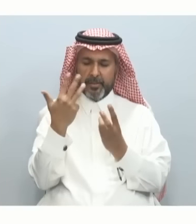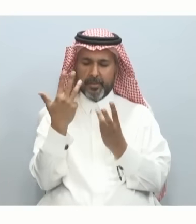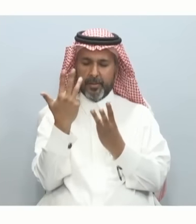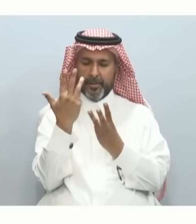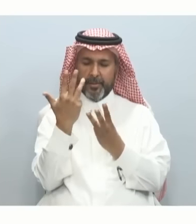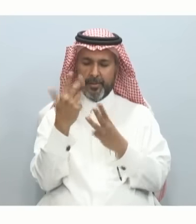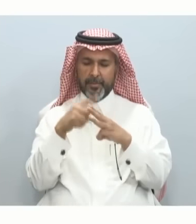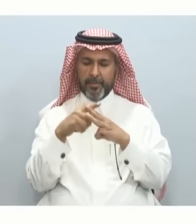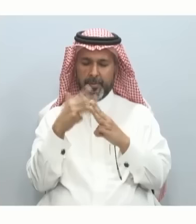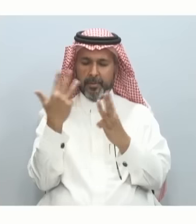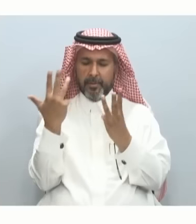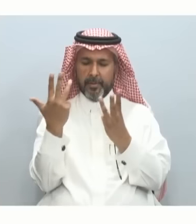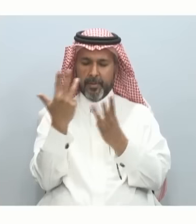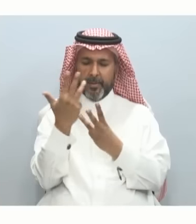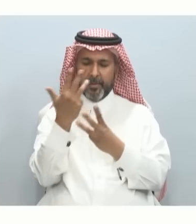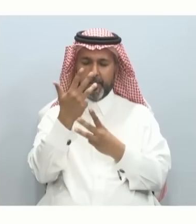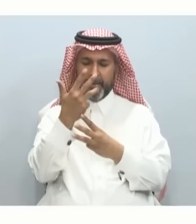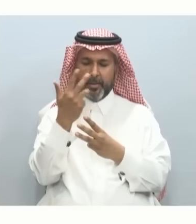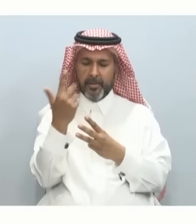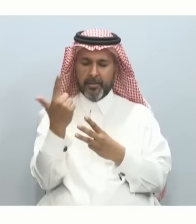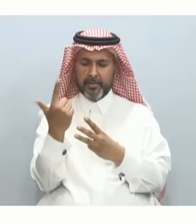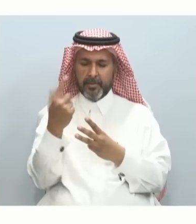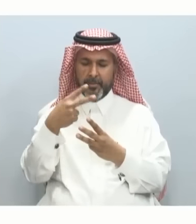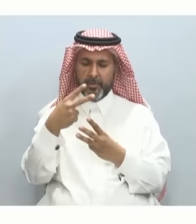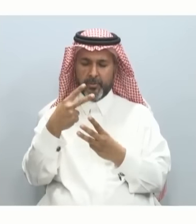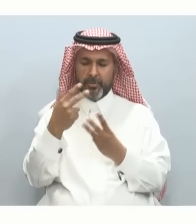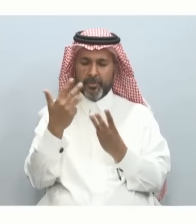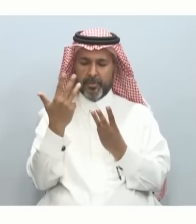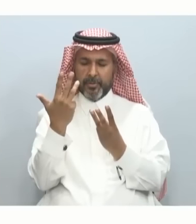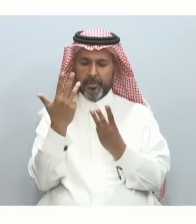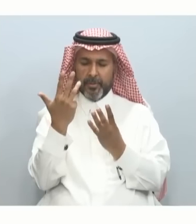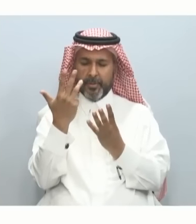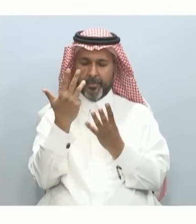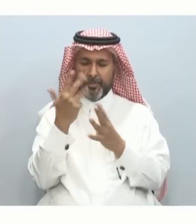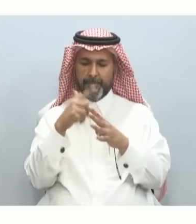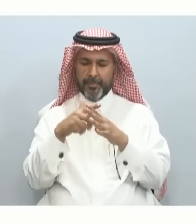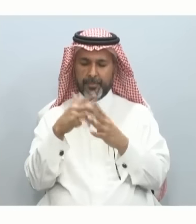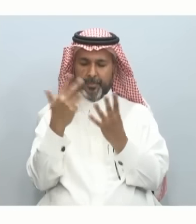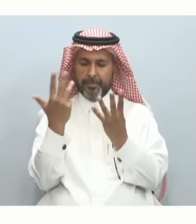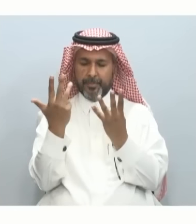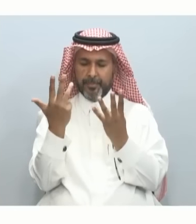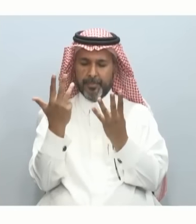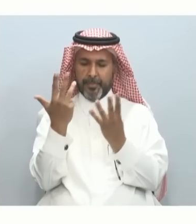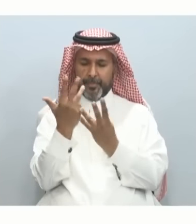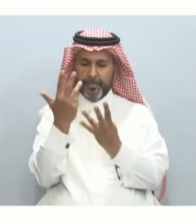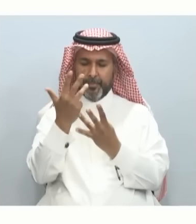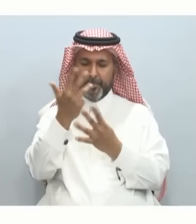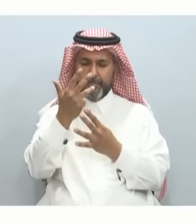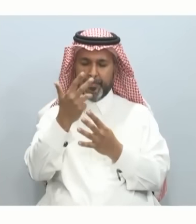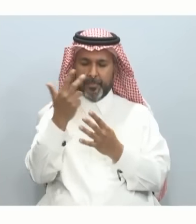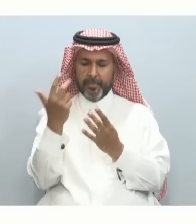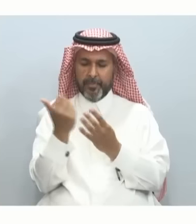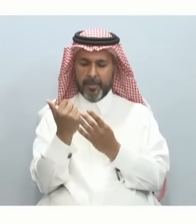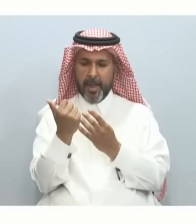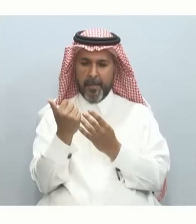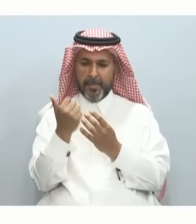27 نضرب التسعه في اربعه سته وثلاثون نضرب التسعه في خمسه